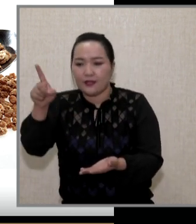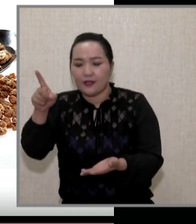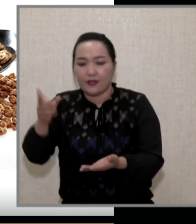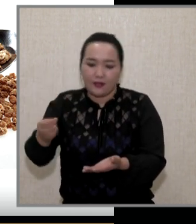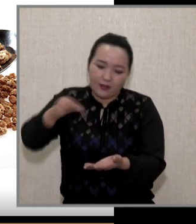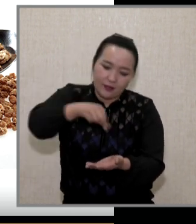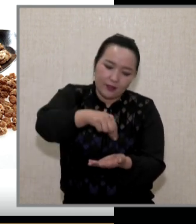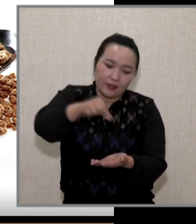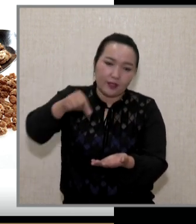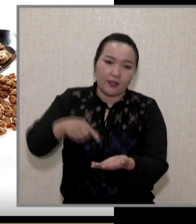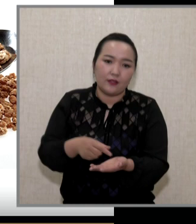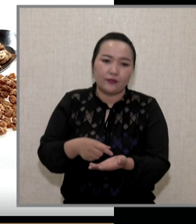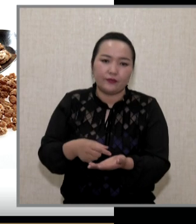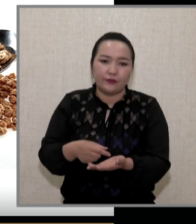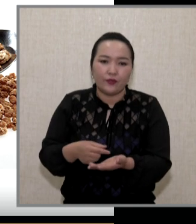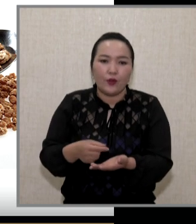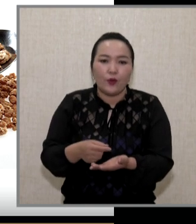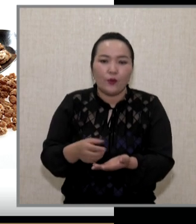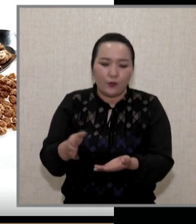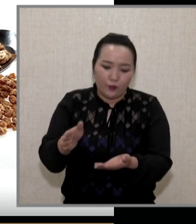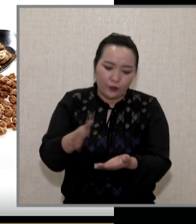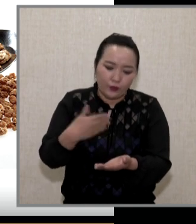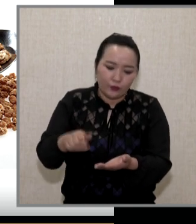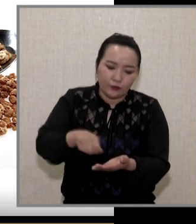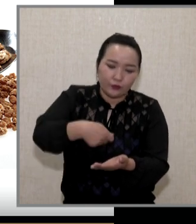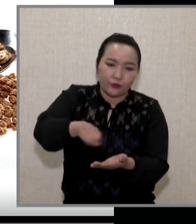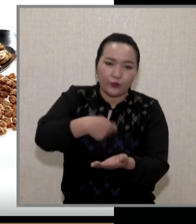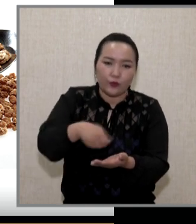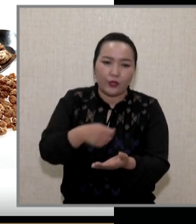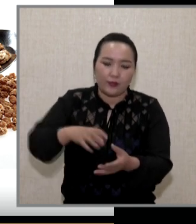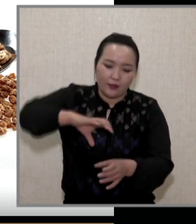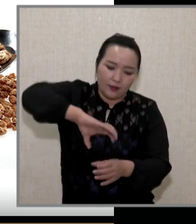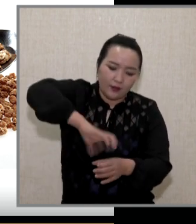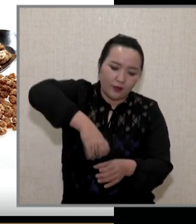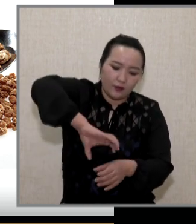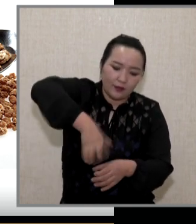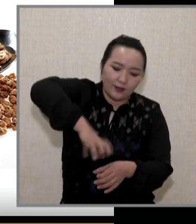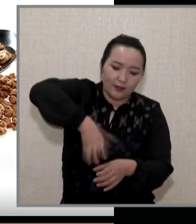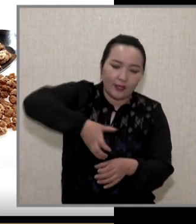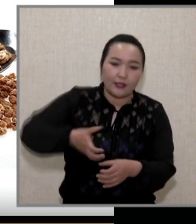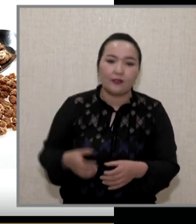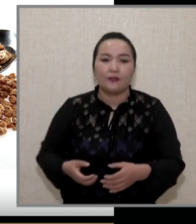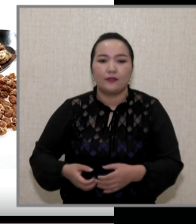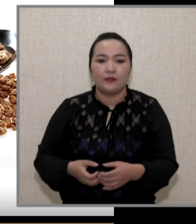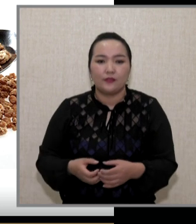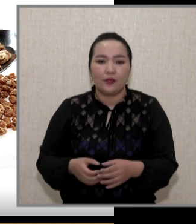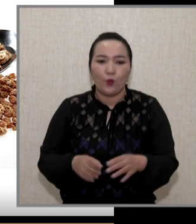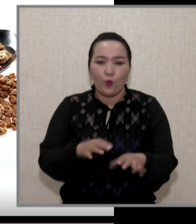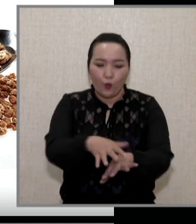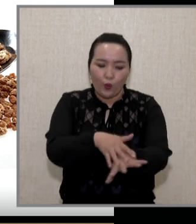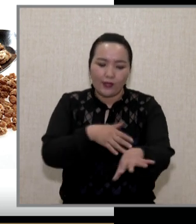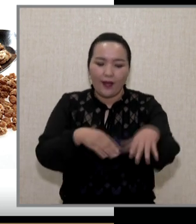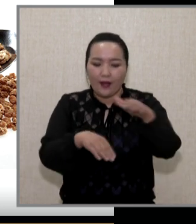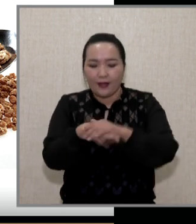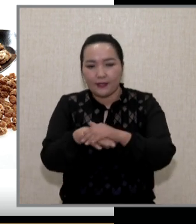нёгийг харьцахныг харьцаатай хийн. За ингээд махаа хөргөөд хөргсний дараа битүүс аванд хийгээд агаар оруулахгүйгээр сайн таглаад